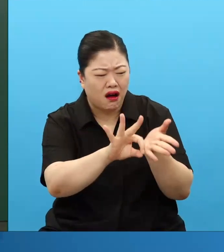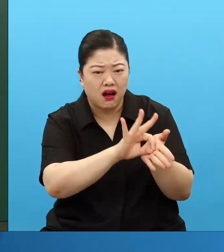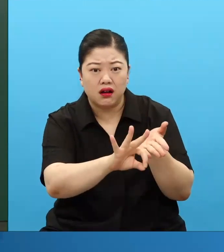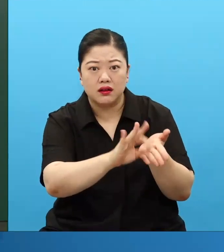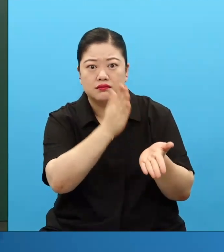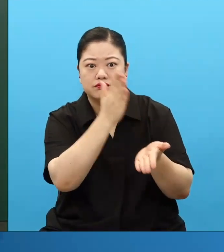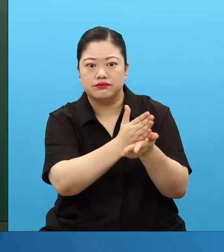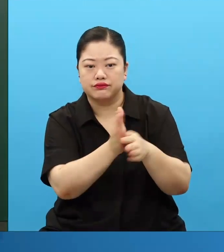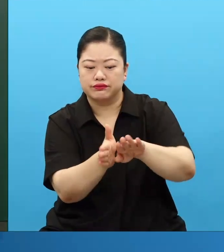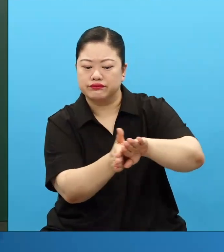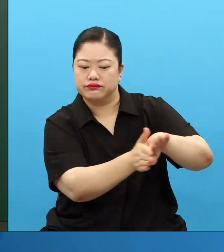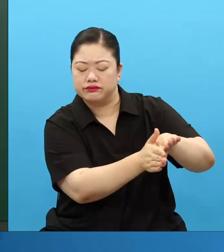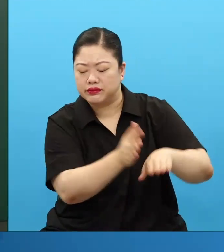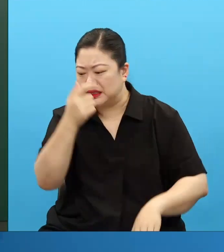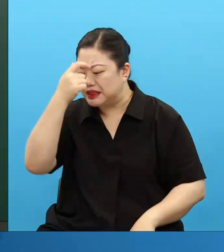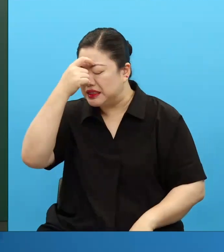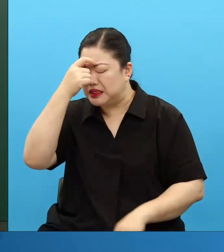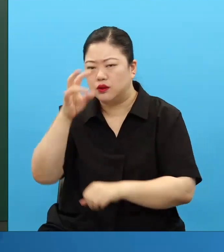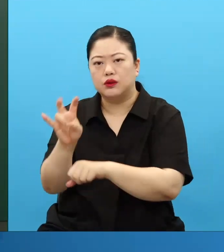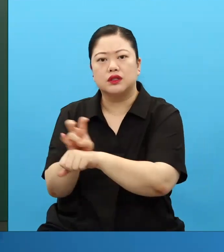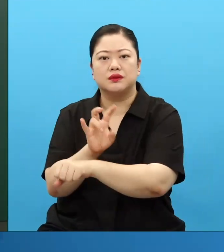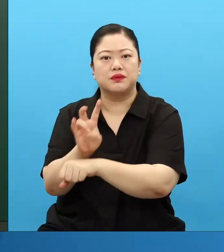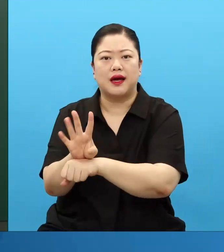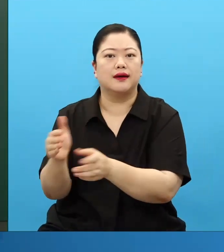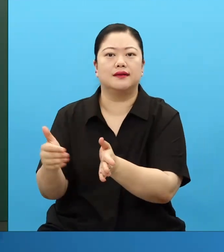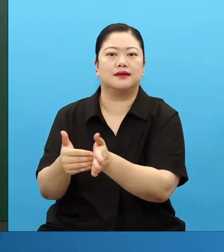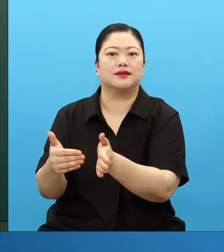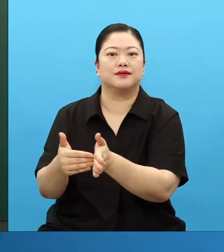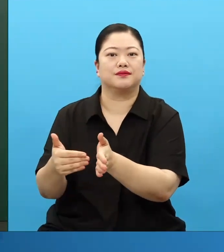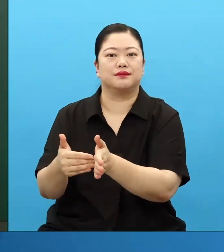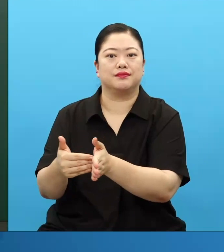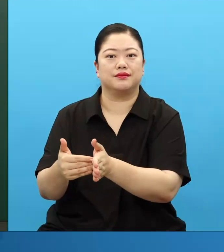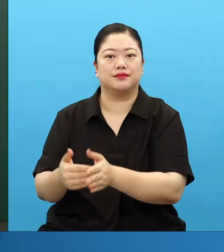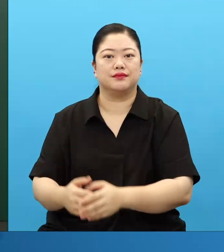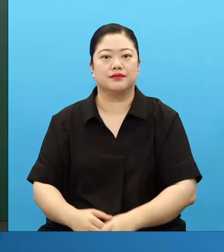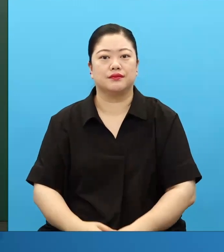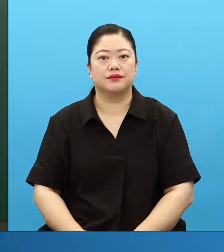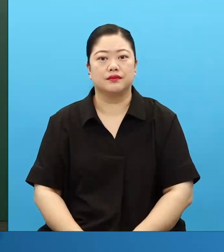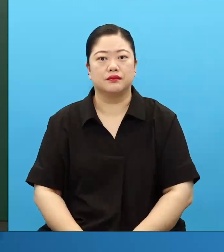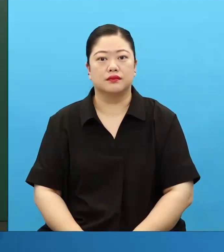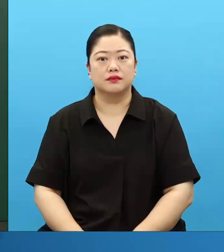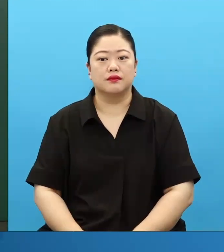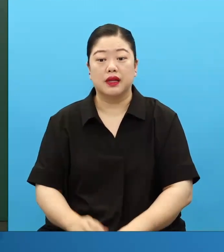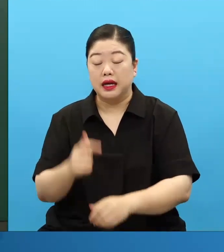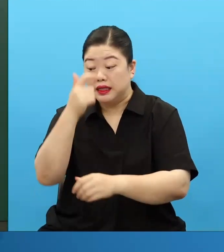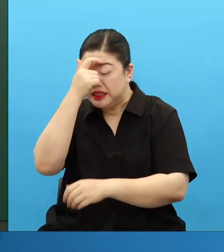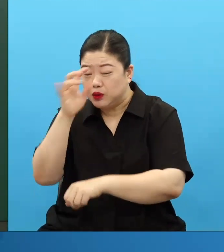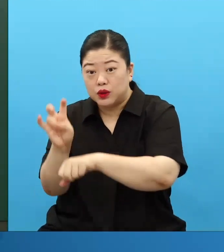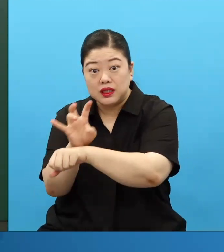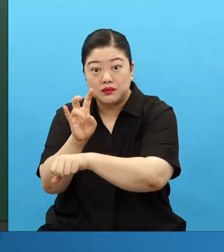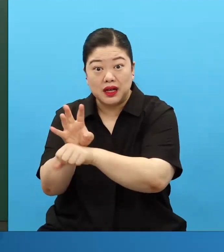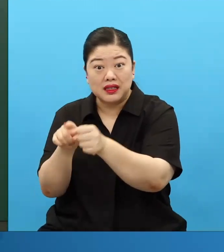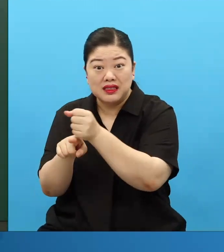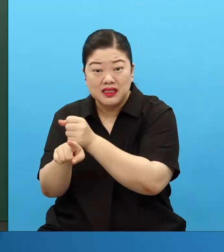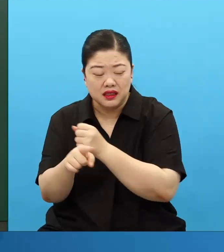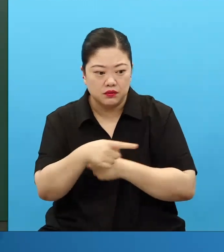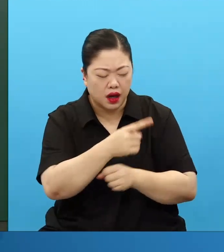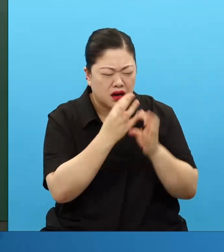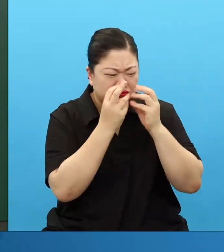things that hinder this. 그래도 안 속아야 돼요. But don't be deceived by 그냥 that. 그래서